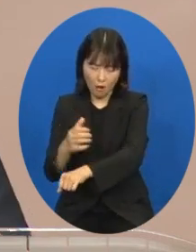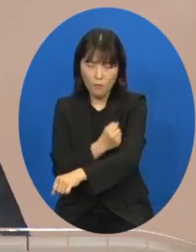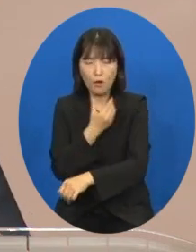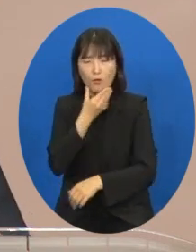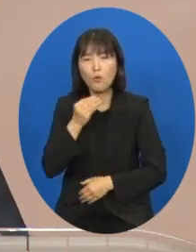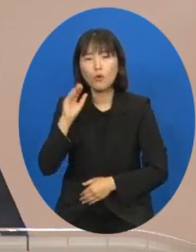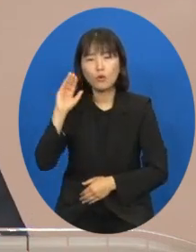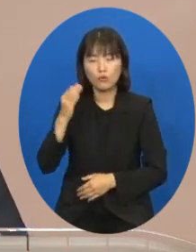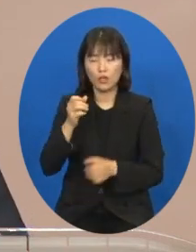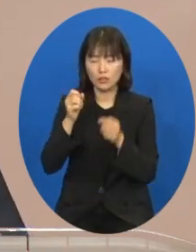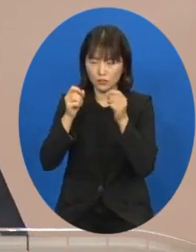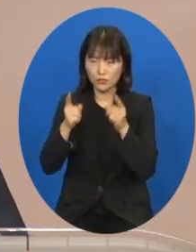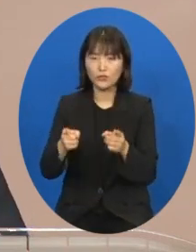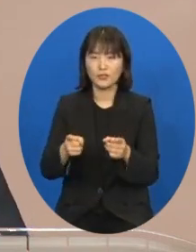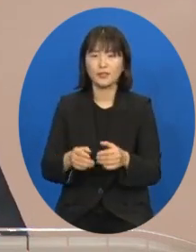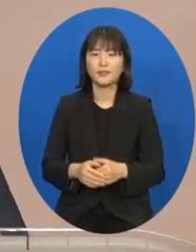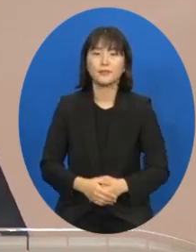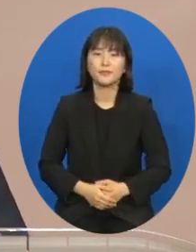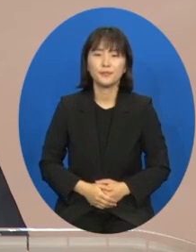복된 기회입니다.